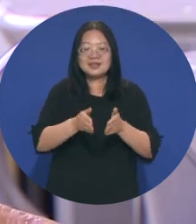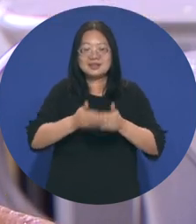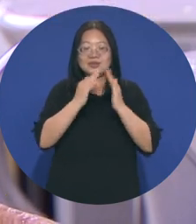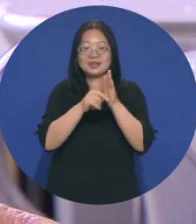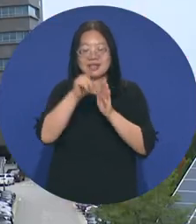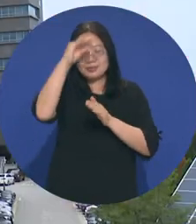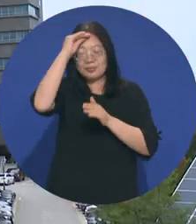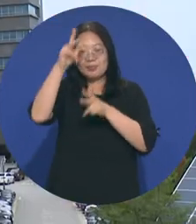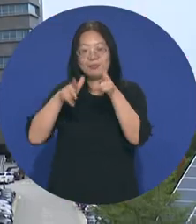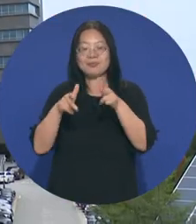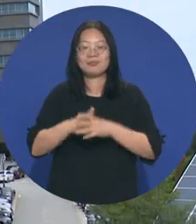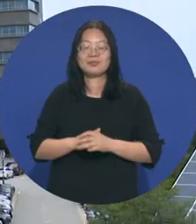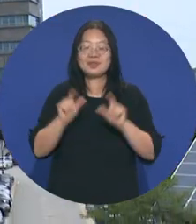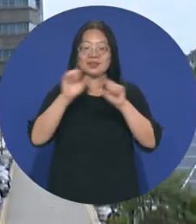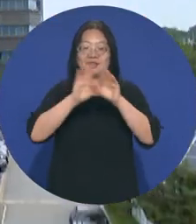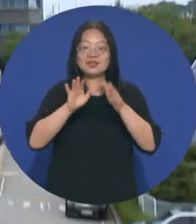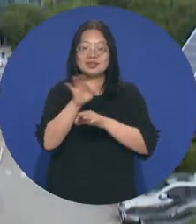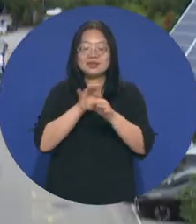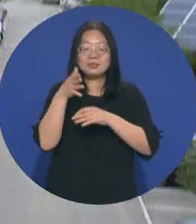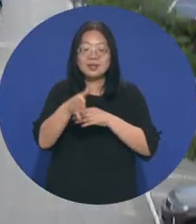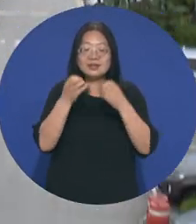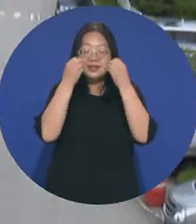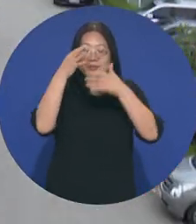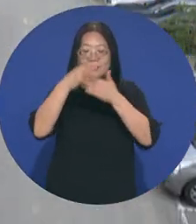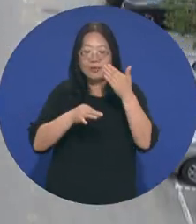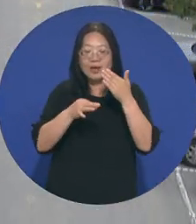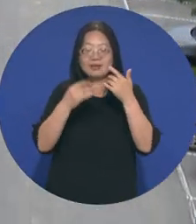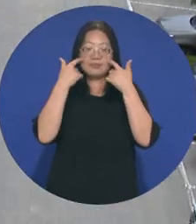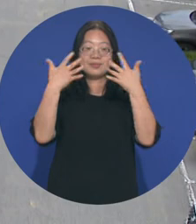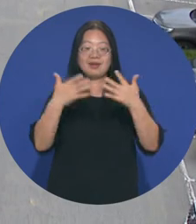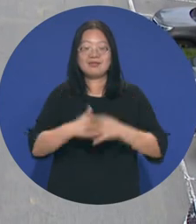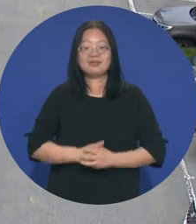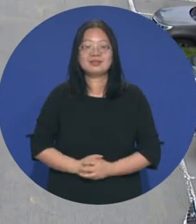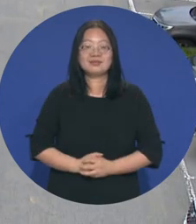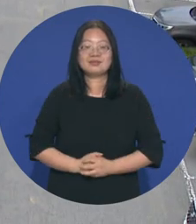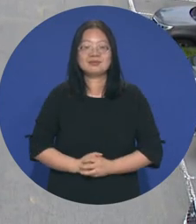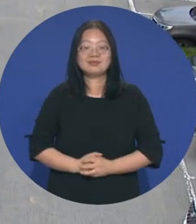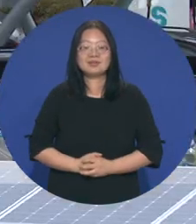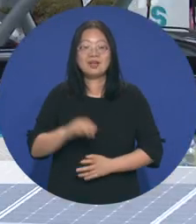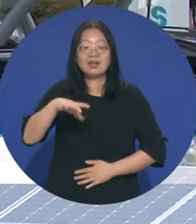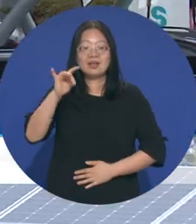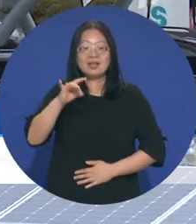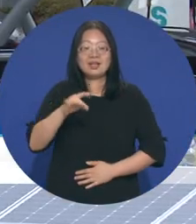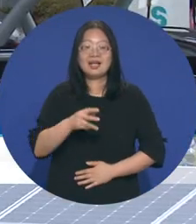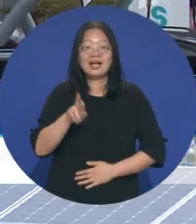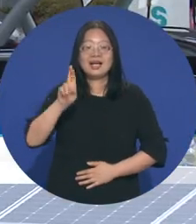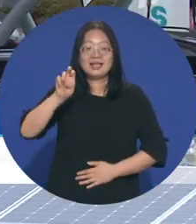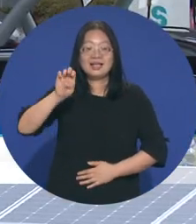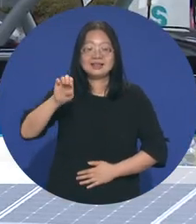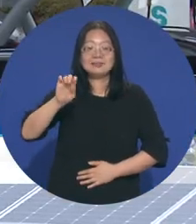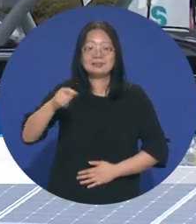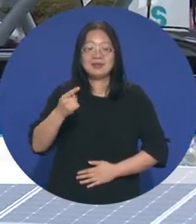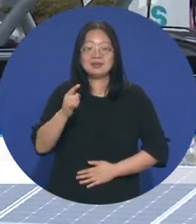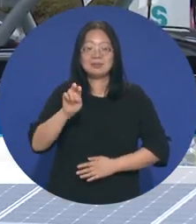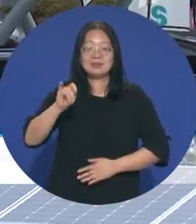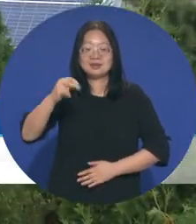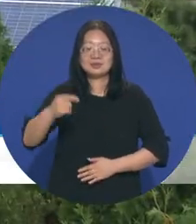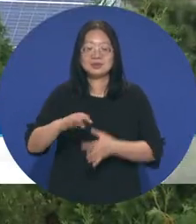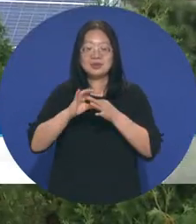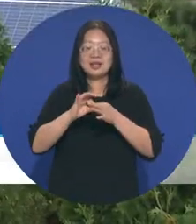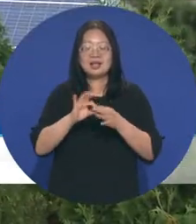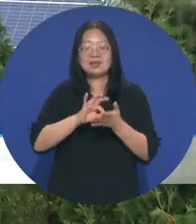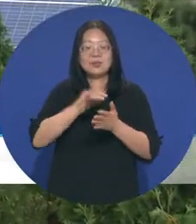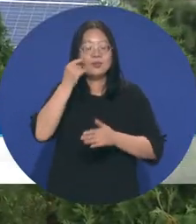사업입니다. 기후 경제 분야의 신규 프로젝트도 두드러집니다. 먼저 경기 아리백 펀드를 통해